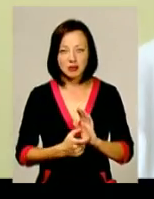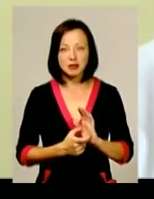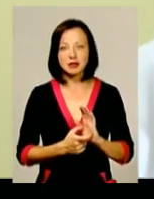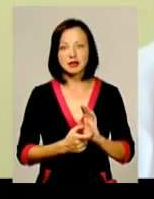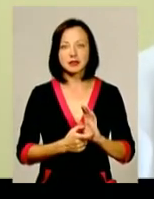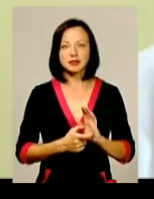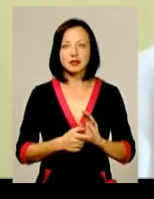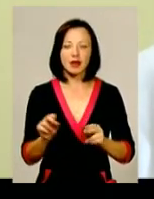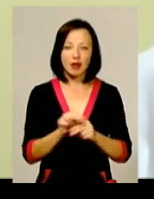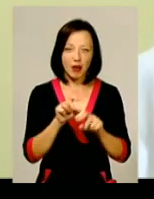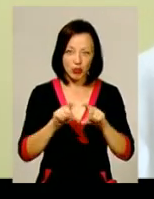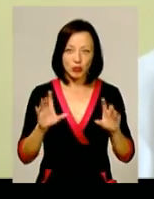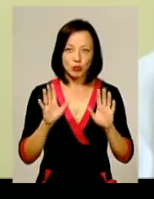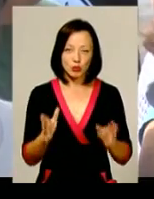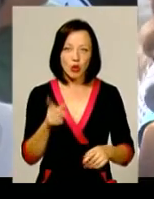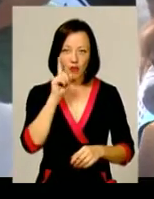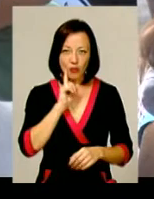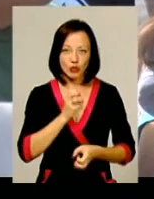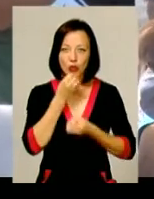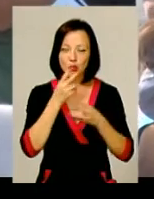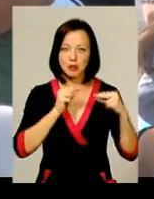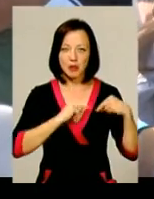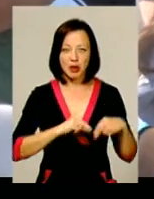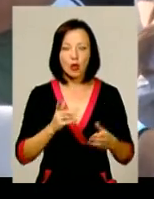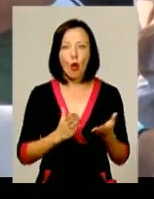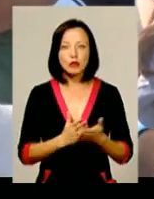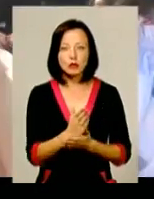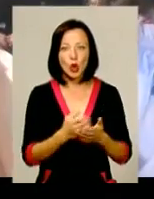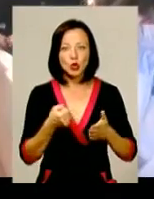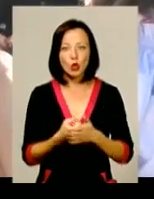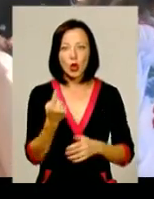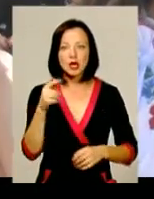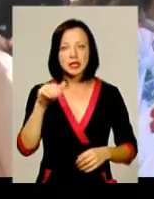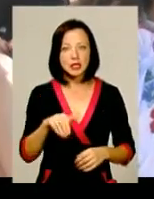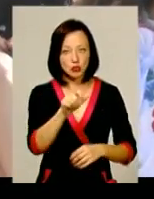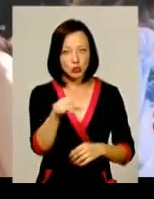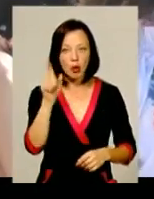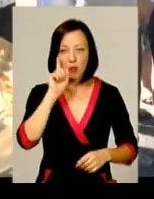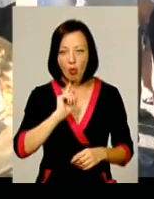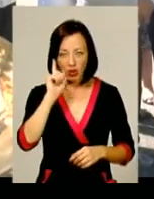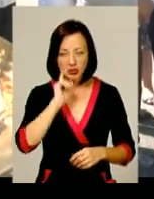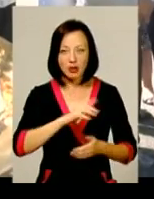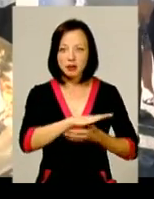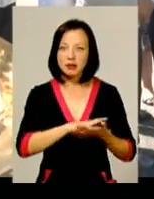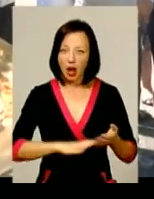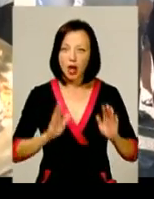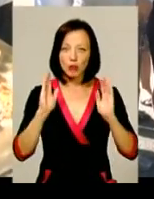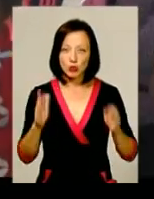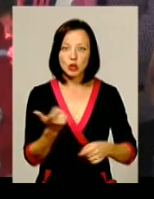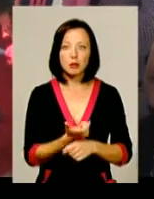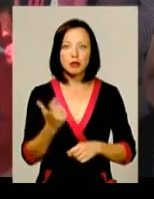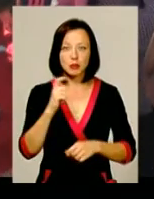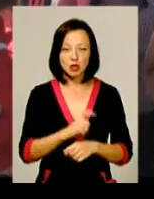Де комфорт, тут гідна праця. В амбулаторії обслуговуватимуть до 1000 мешканців. Це поки що. Далі упевнені буде